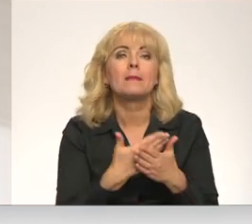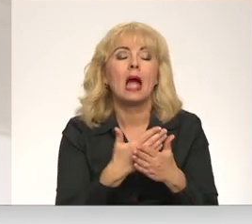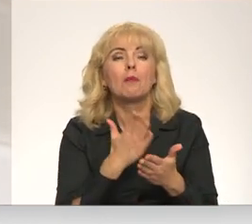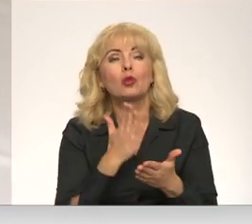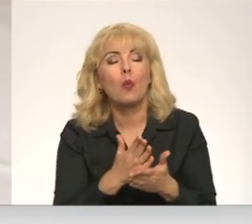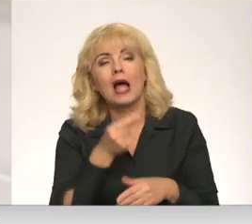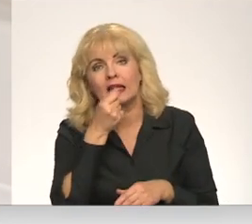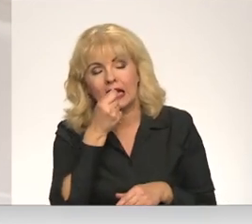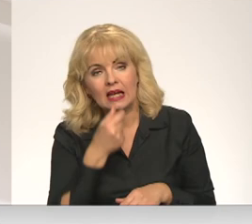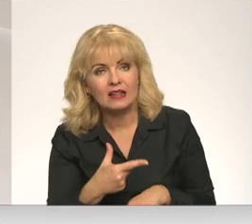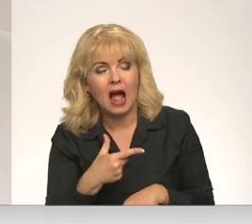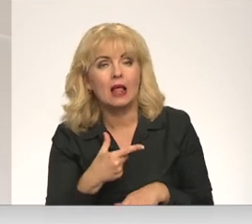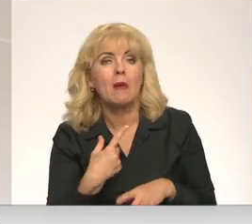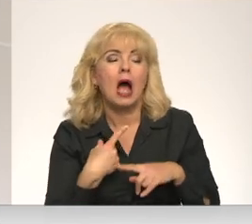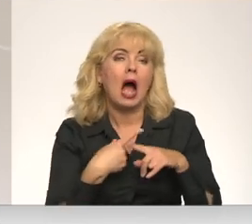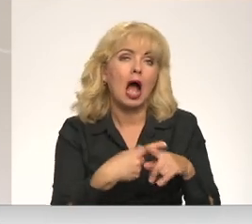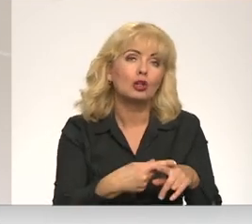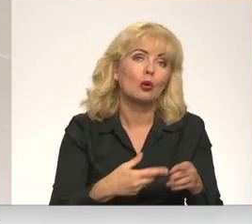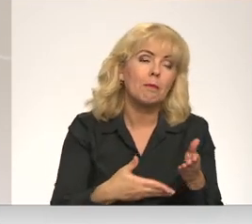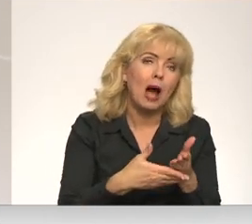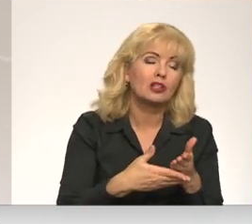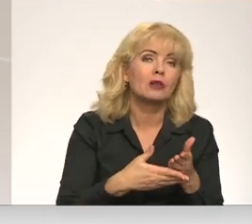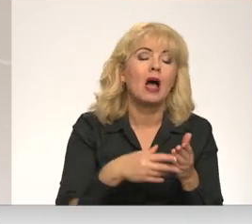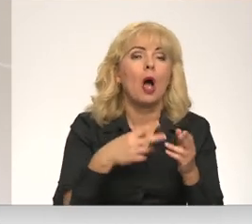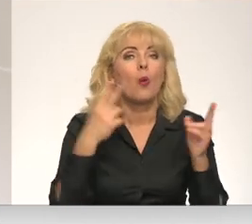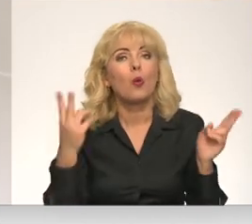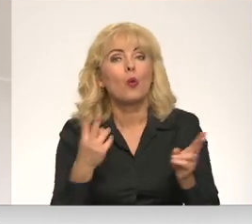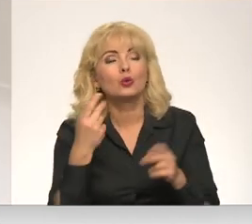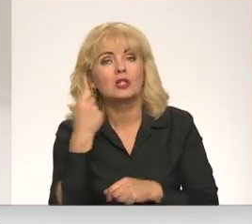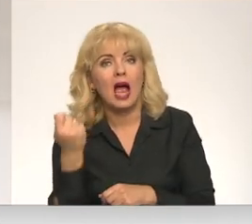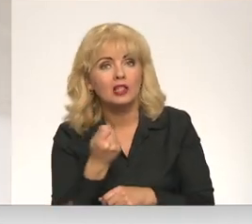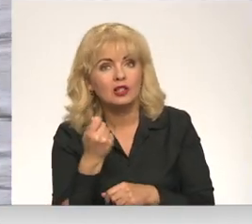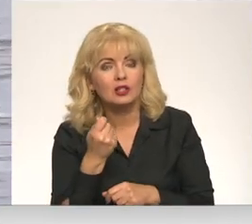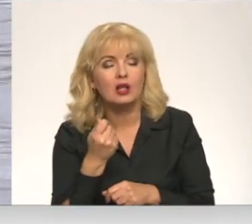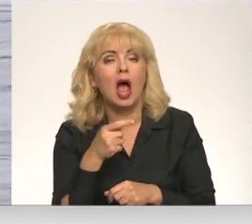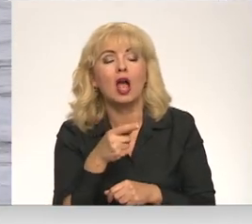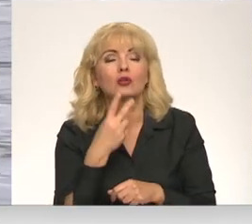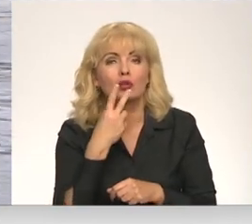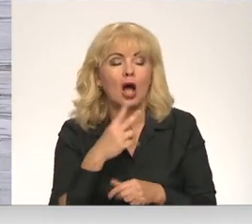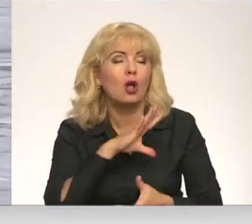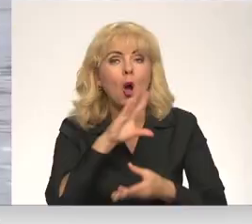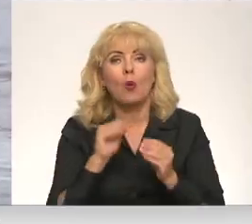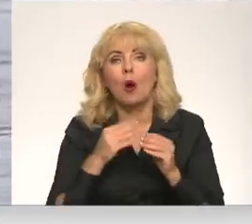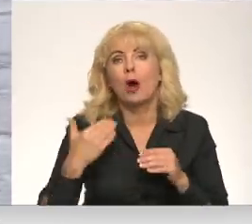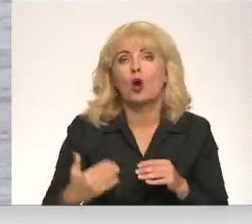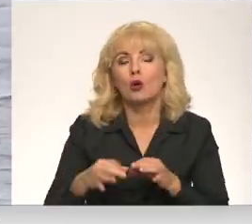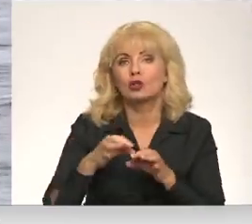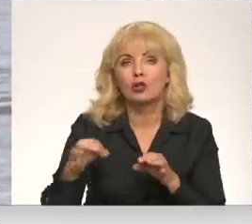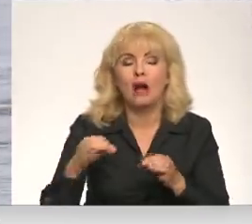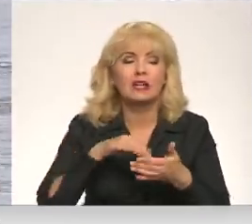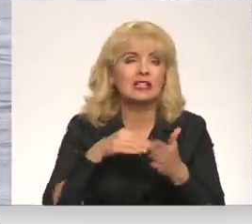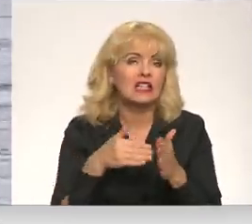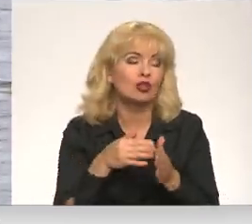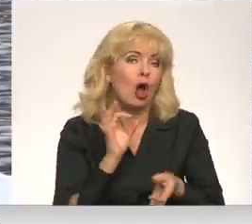nelaime vai kas vai vajag ātro palīdzību vai pažars vai kas ir, nu, tad iziet. Lai arī kopumā Kuldīgas novadā pašlaik